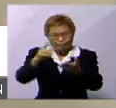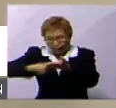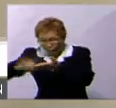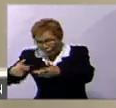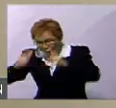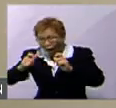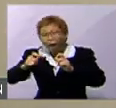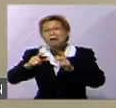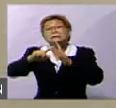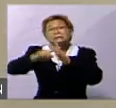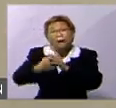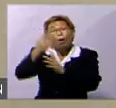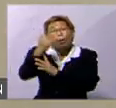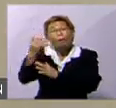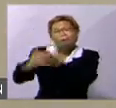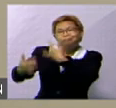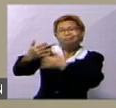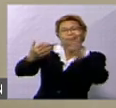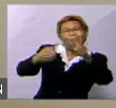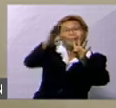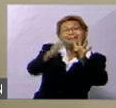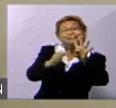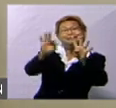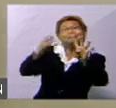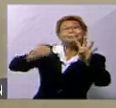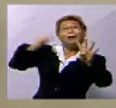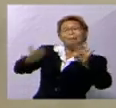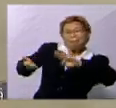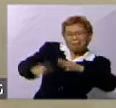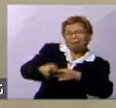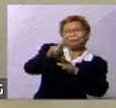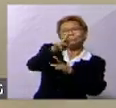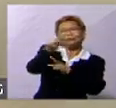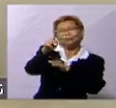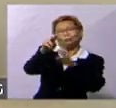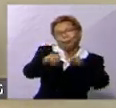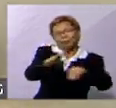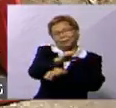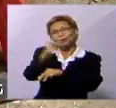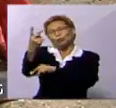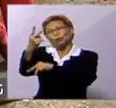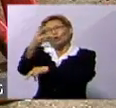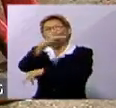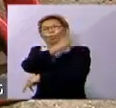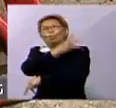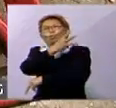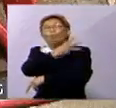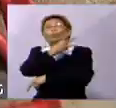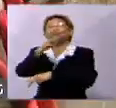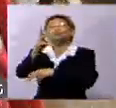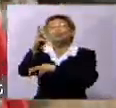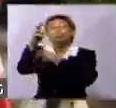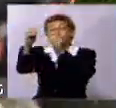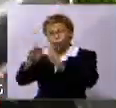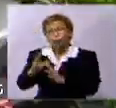dikuatkuasakan susulan kejadian kebakaran 14 September lalu yang mengorbankan 21 pelajar dan dua Wian pusat tahfiz Darul Quran